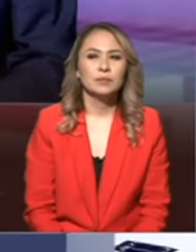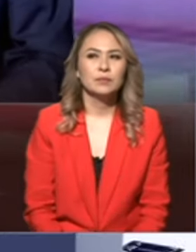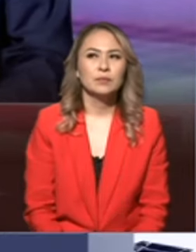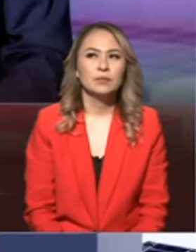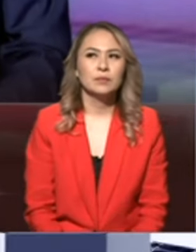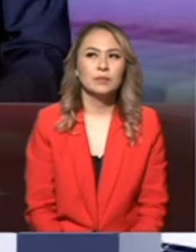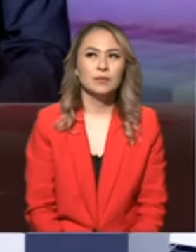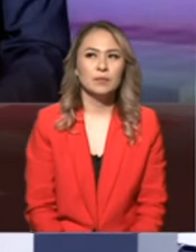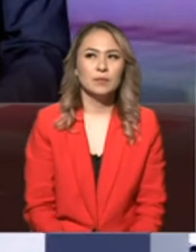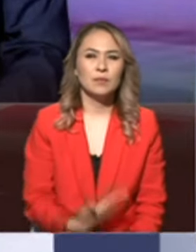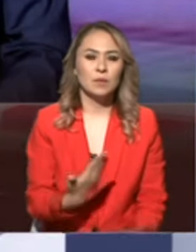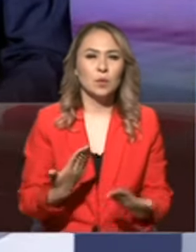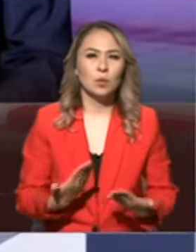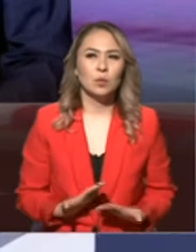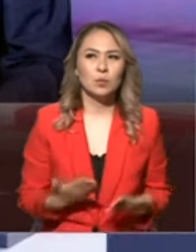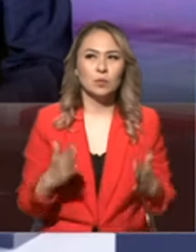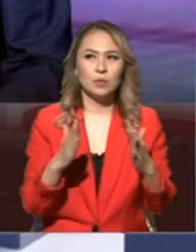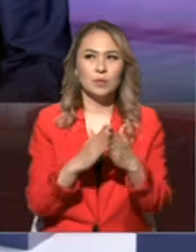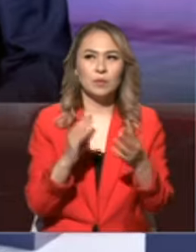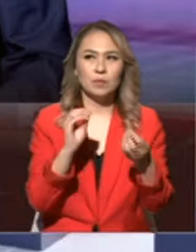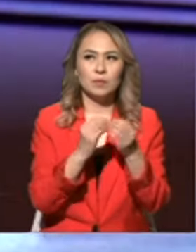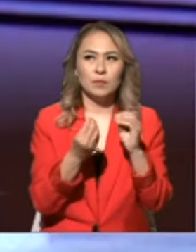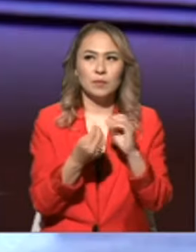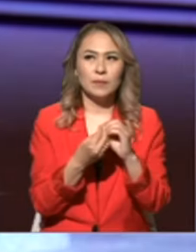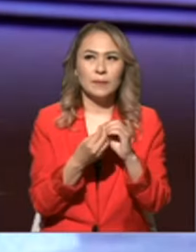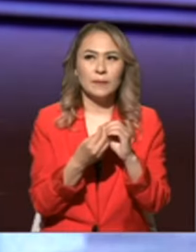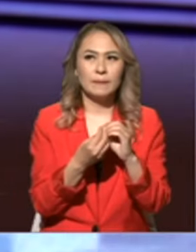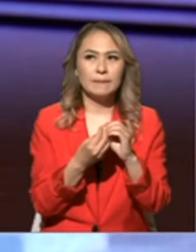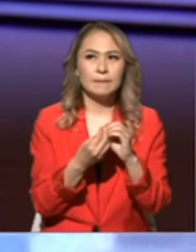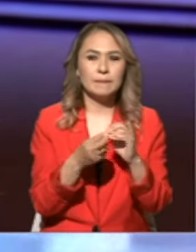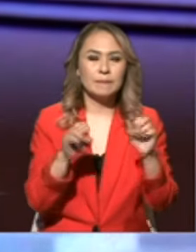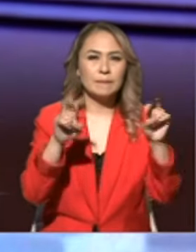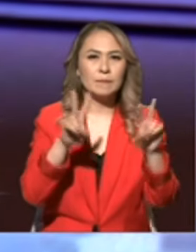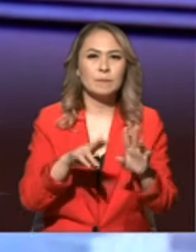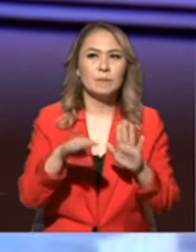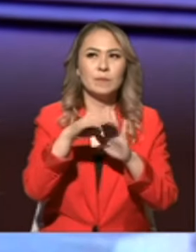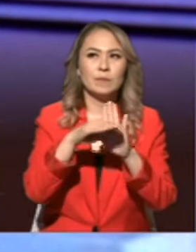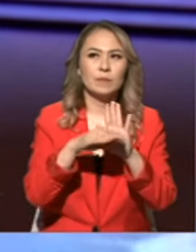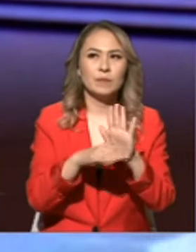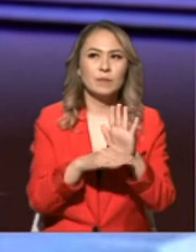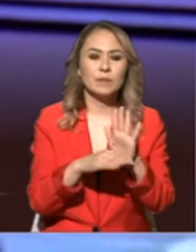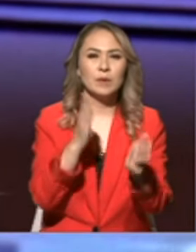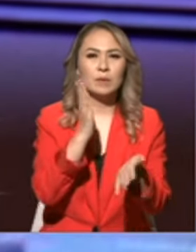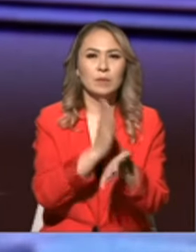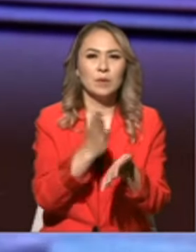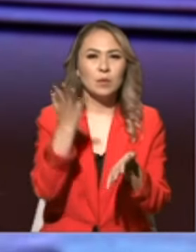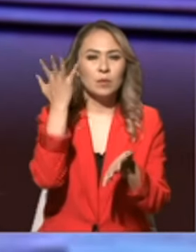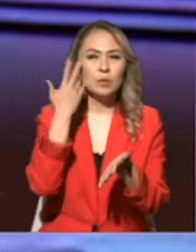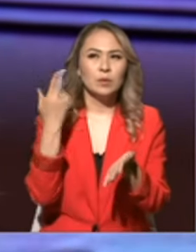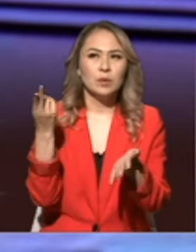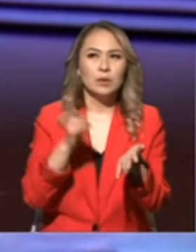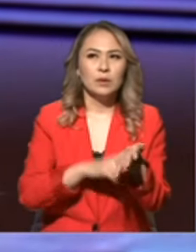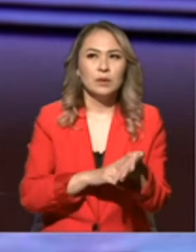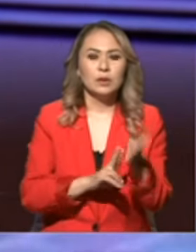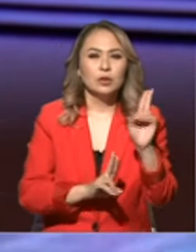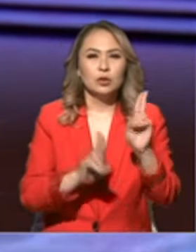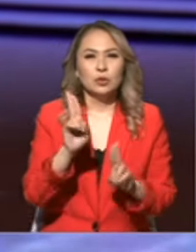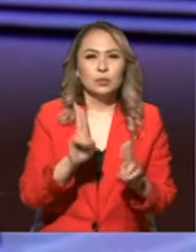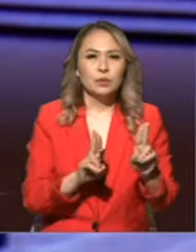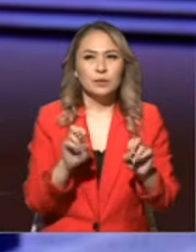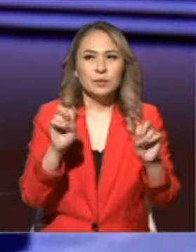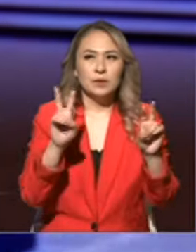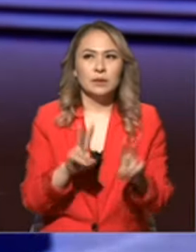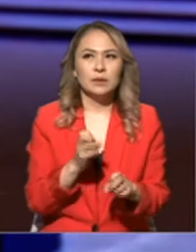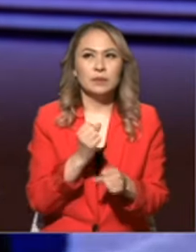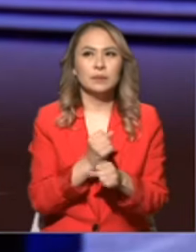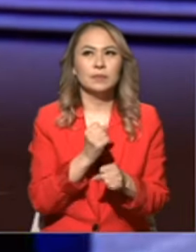Ал енді жаңағы тұрғын үй мәселесіне келетін болсақ, бұл жерде арнайы бағдарлама бар. Көшкін саясатының тұжырымдамасы бар, арнайы